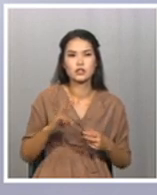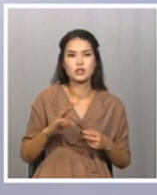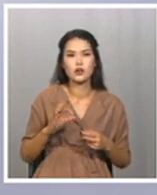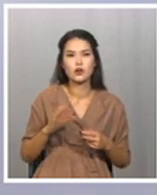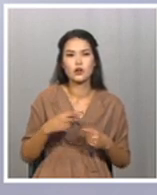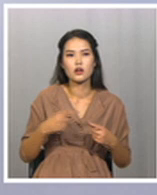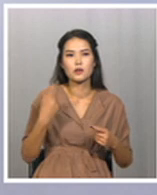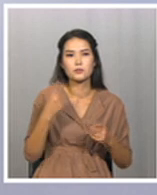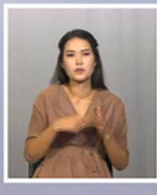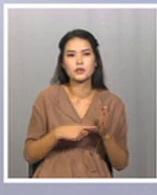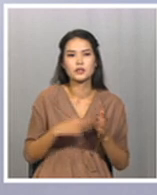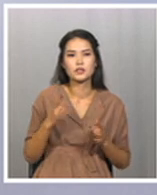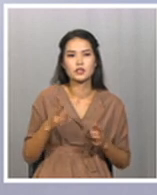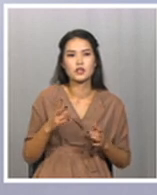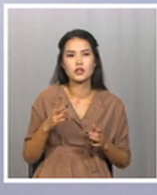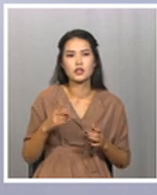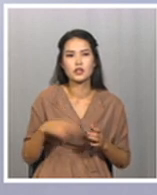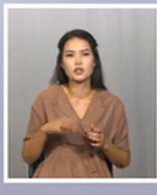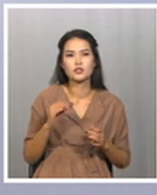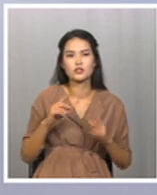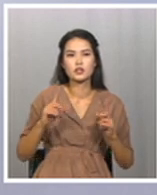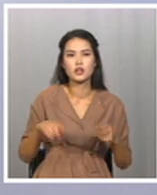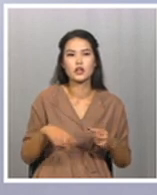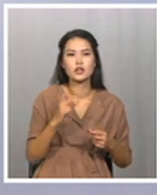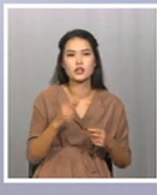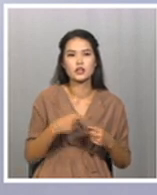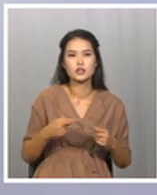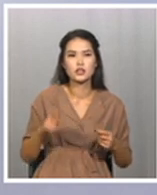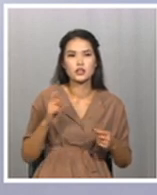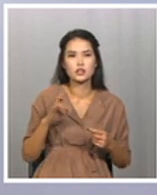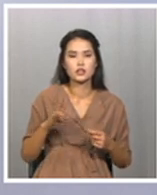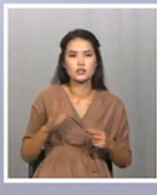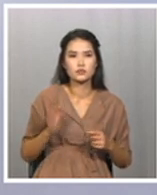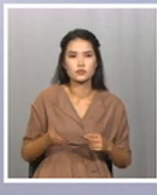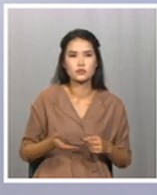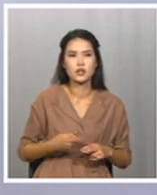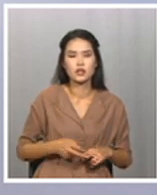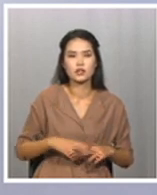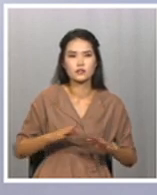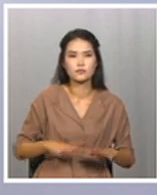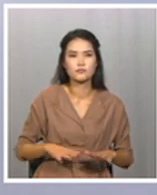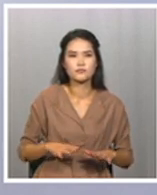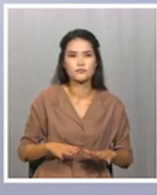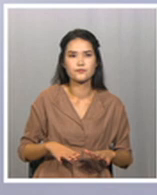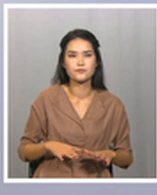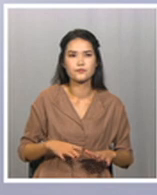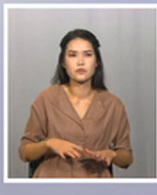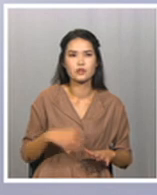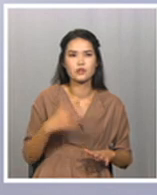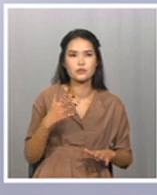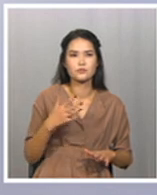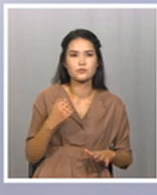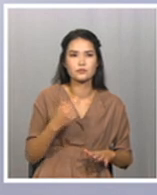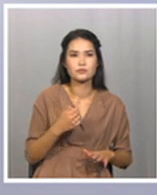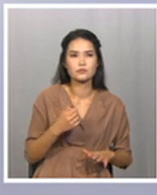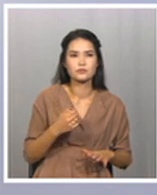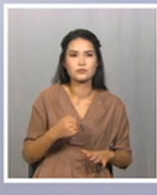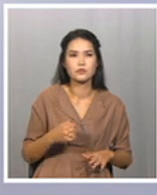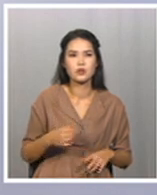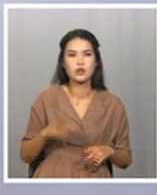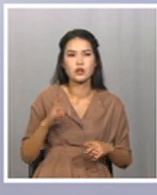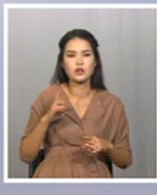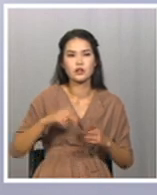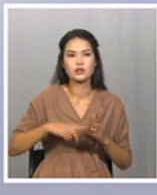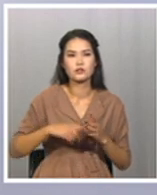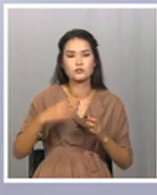минус 1 бөлінген k көбейтілген x-0. Яғни бұл жерде бізде y0 бізде 5-ке тең, k бұрыштық коэффициентіміз минус 1